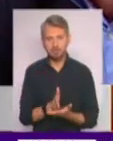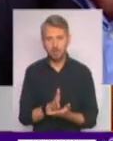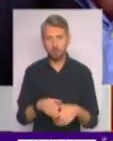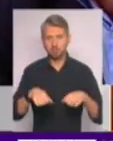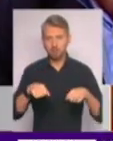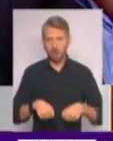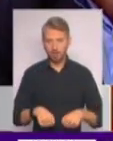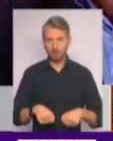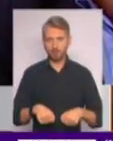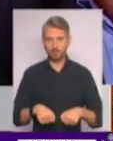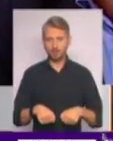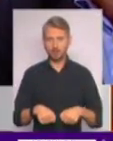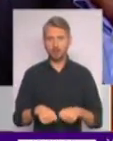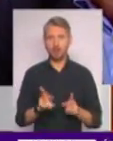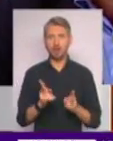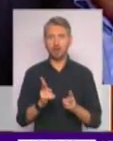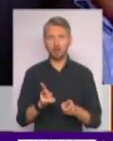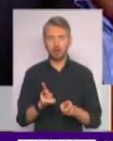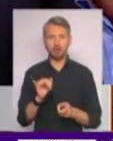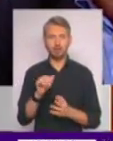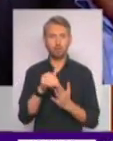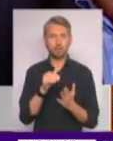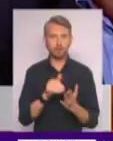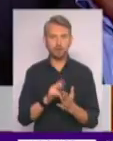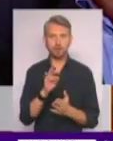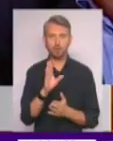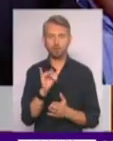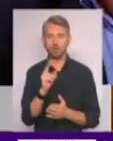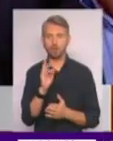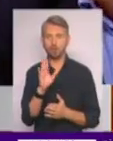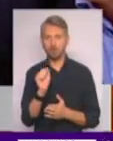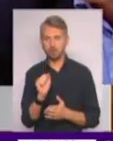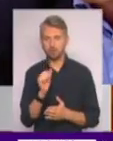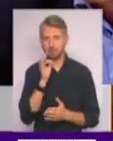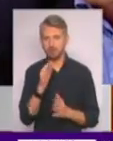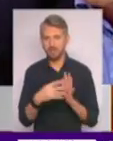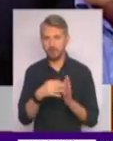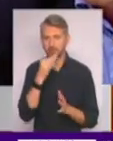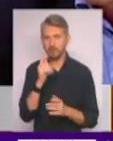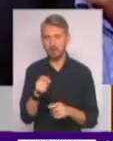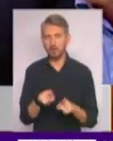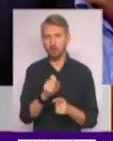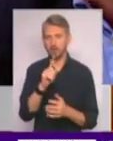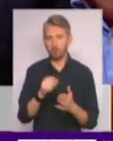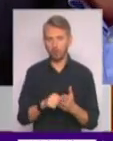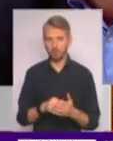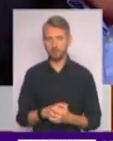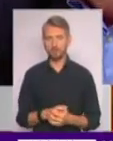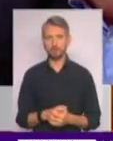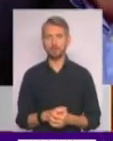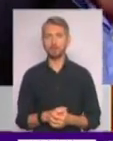право, как и пущеводица Новикова Прибоя 9, задать такой вопрос. Да, будь ласка. Значит, у